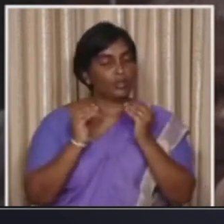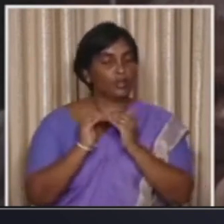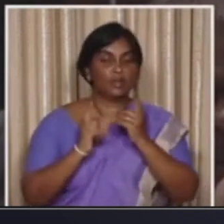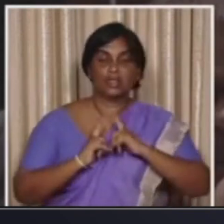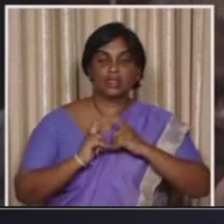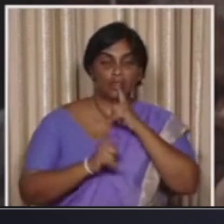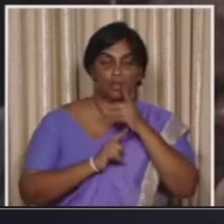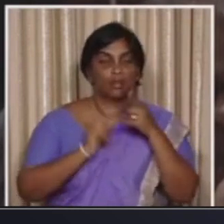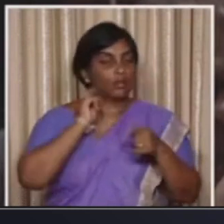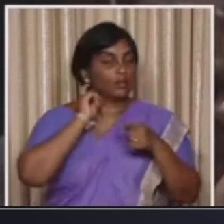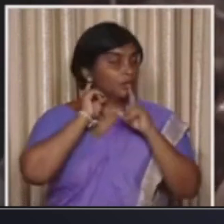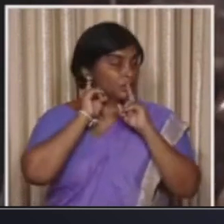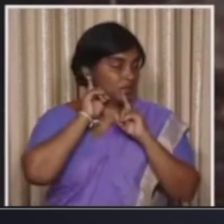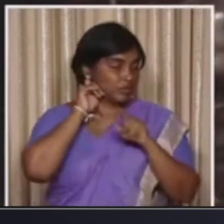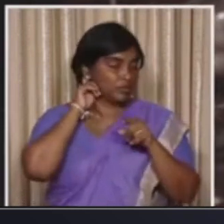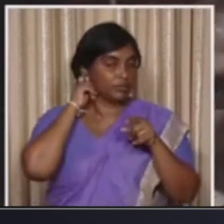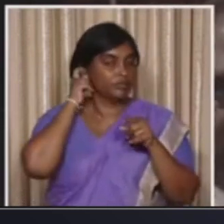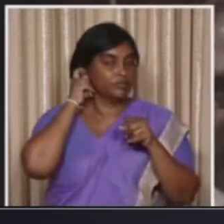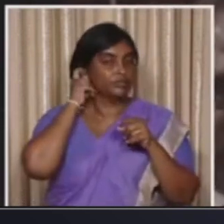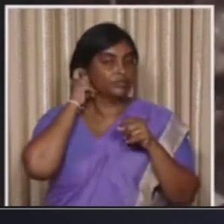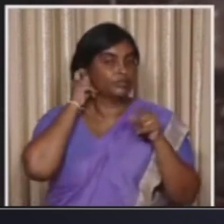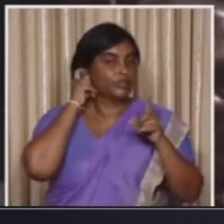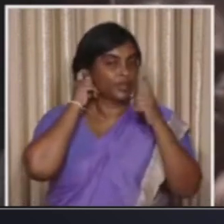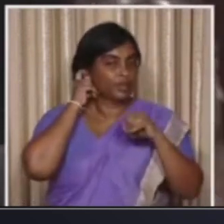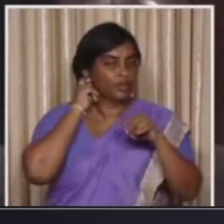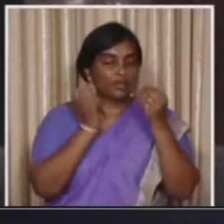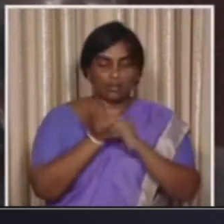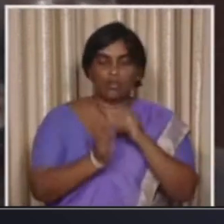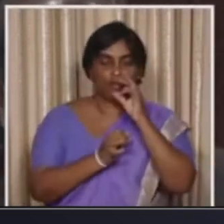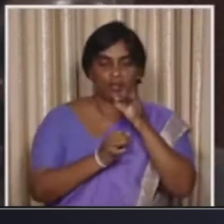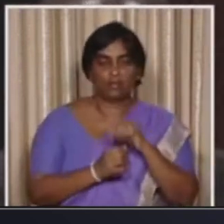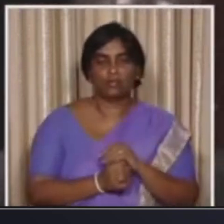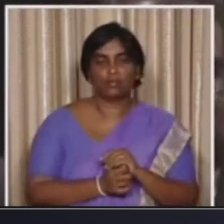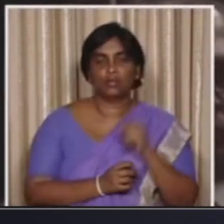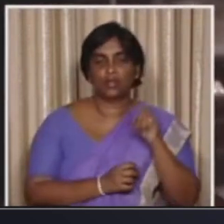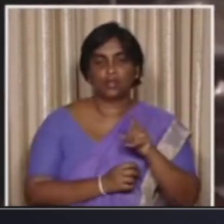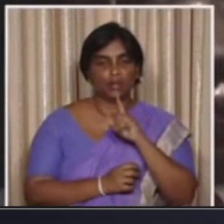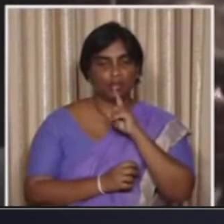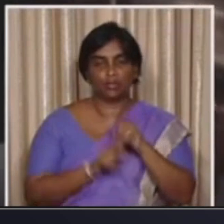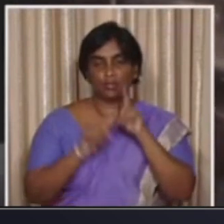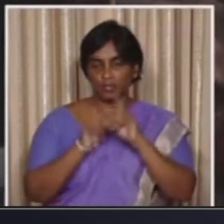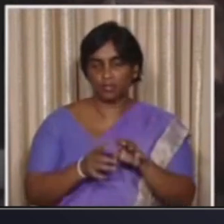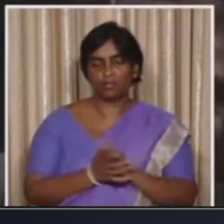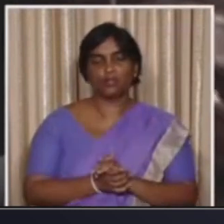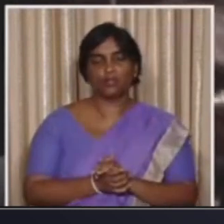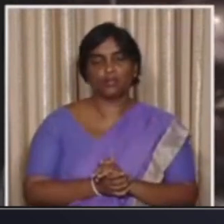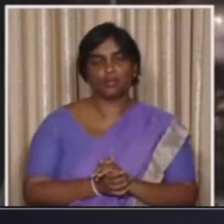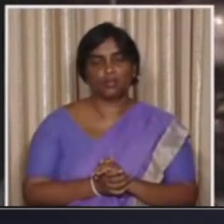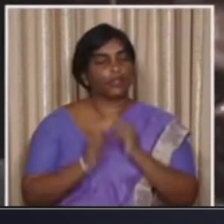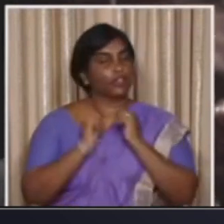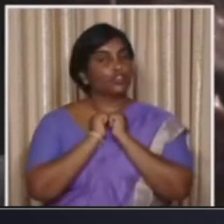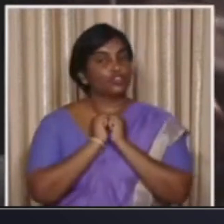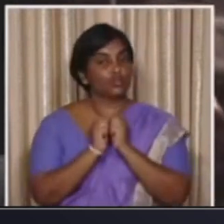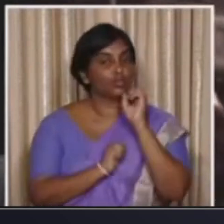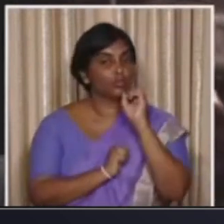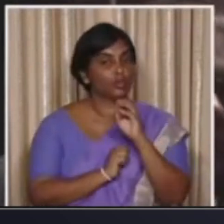කතාවද මේක තියෙනවා ගරු සභාපතිතුමනි තව සමජීවි කතාවක් මෙයා කියනවා මෙන්න මෙහෙම රස්සාවල්